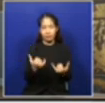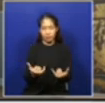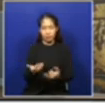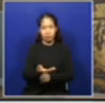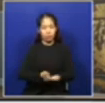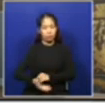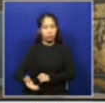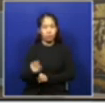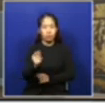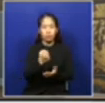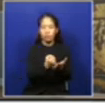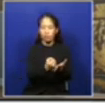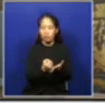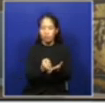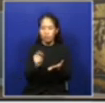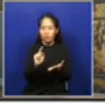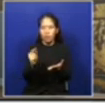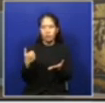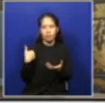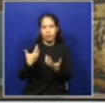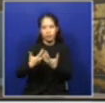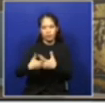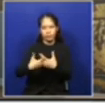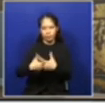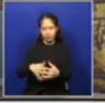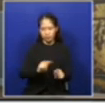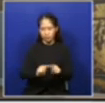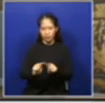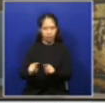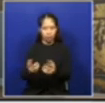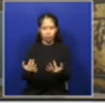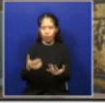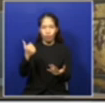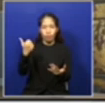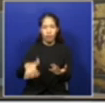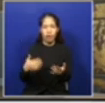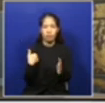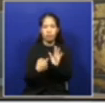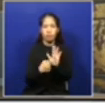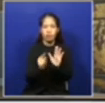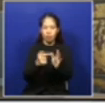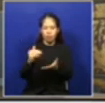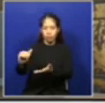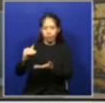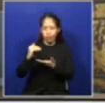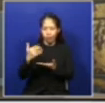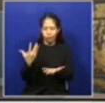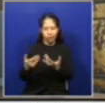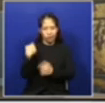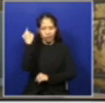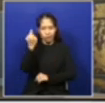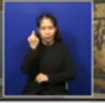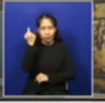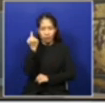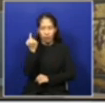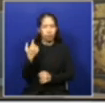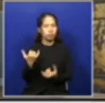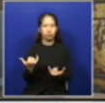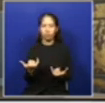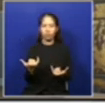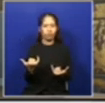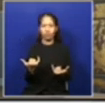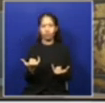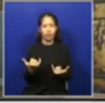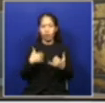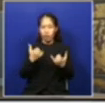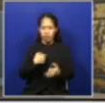าเครื่องยนต์ทางเศรษฐกิจตัวอื่นไม่ได้เลยไม่ว่าจะเป็นเรื่องของการส่งออกการท่องเที่ยวมันเหลืออยู่ที่เราเห็นได้